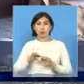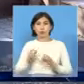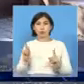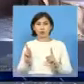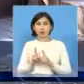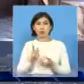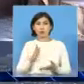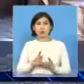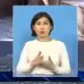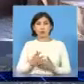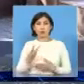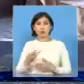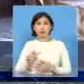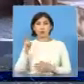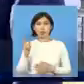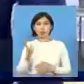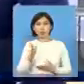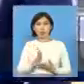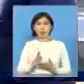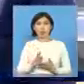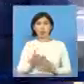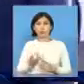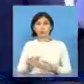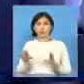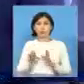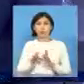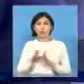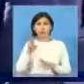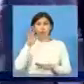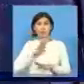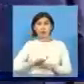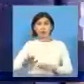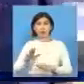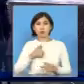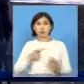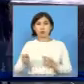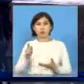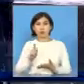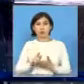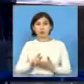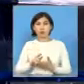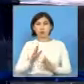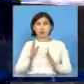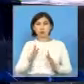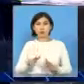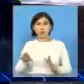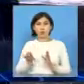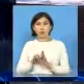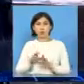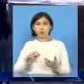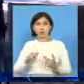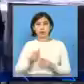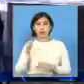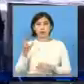встрече присутствовало около 20 человек. Концепция слышащего государства: власти должны не только прислушиваться к